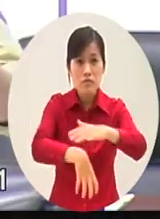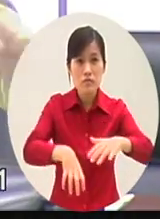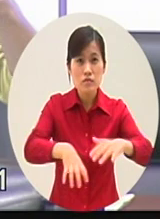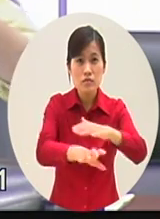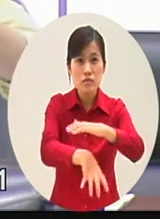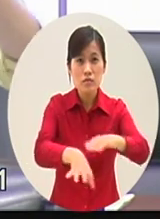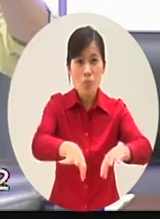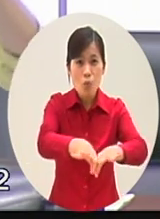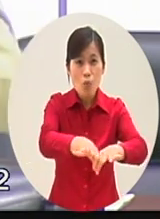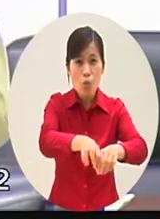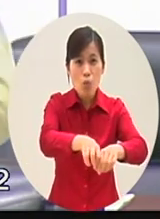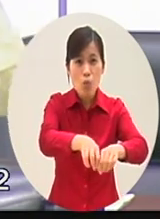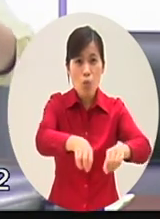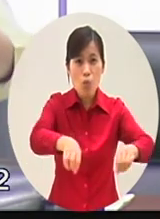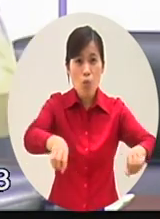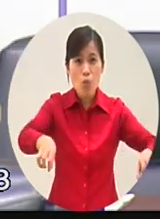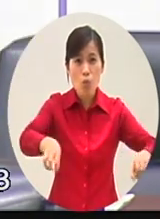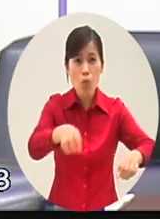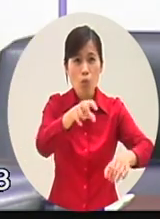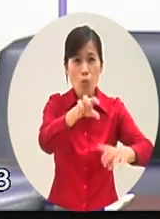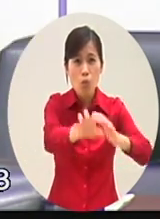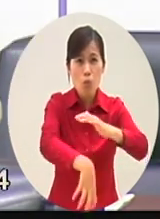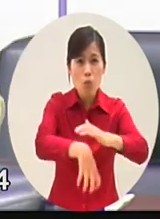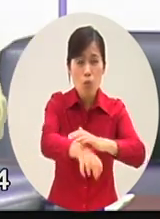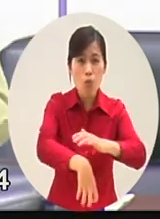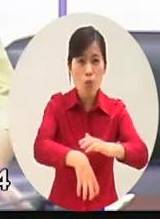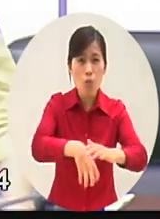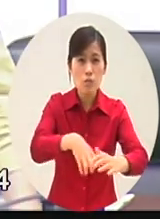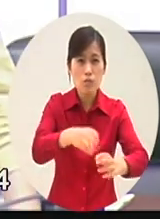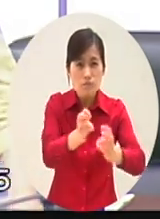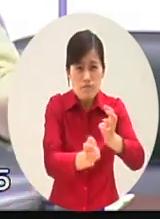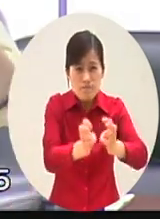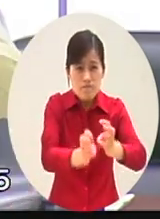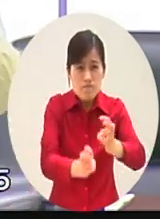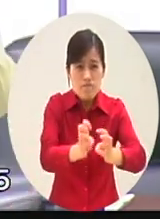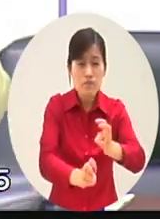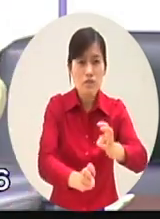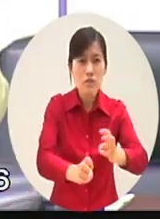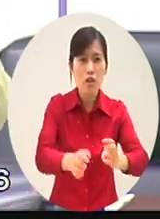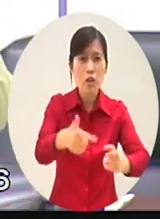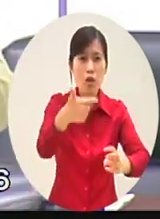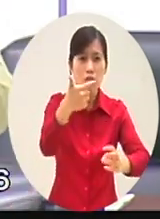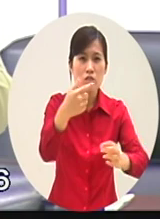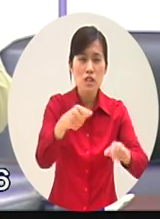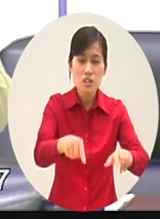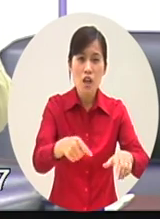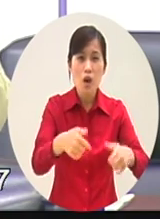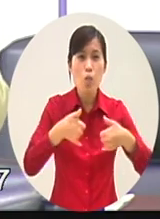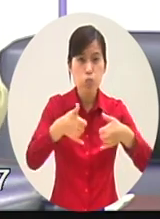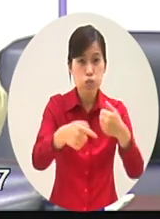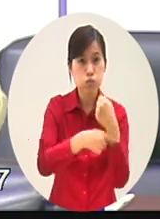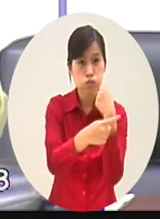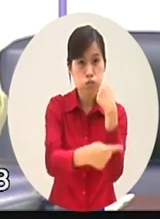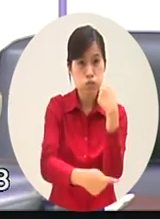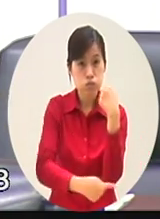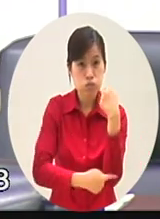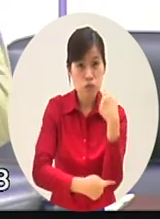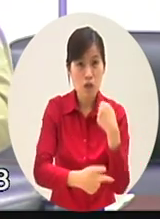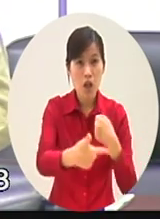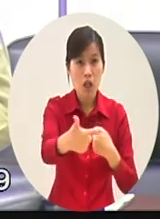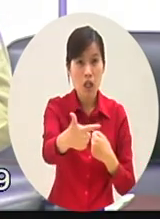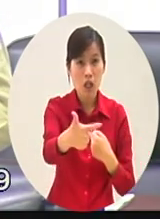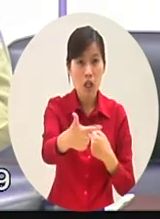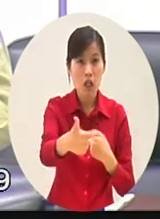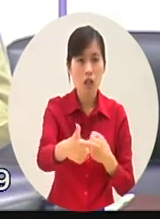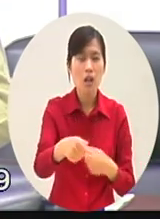道，以这来对密密麻麻，它这个是六米以内，可是呢它这个自来水它有一笔费用在我们的